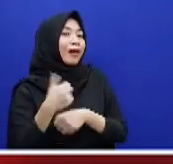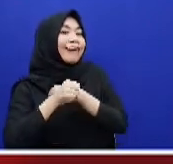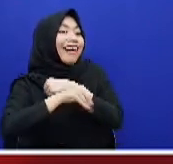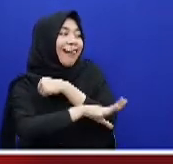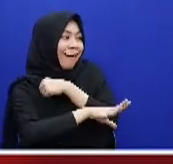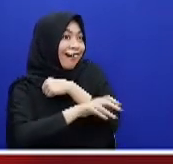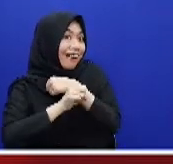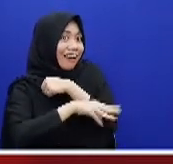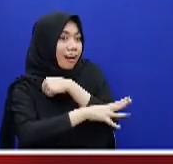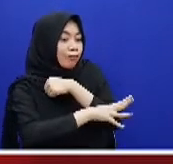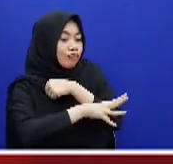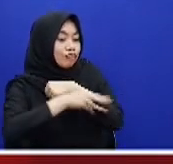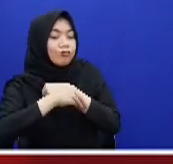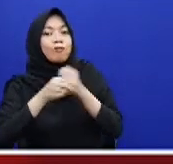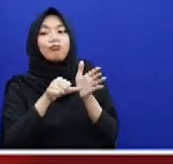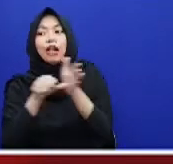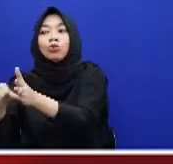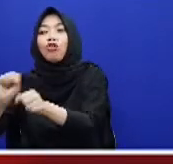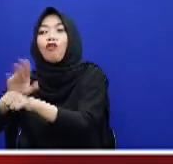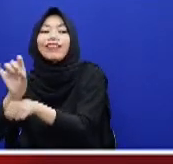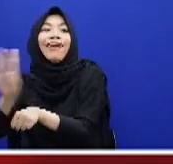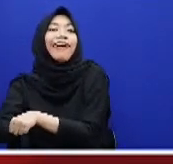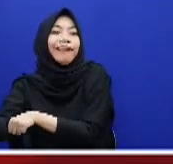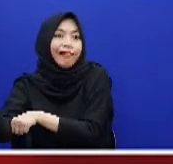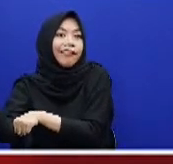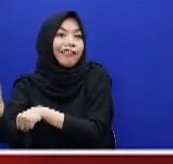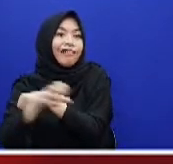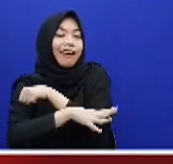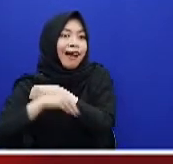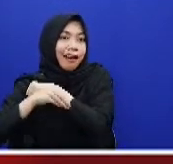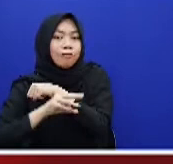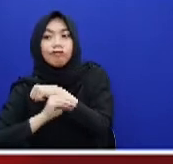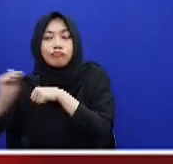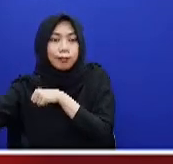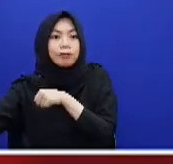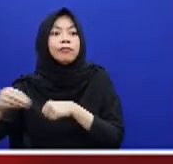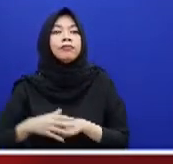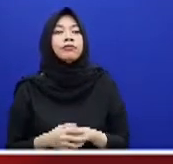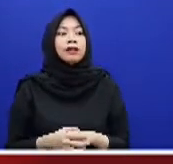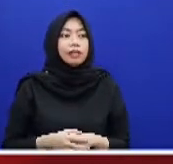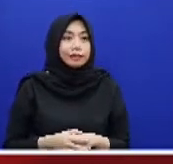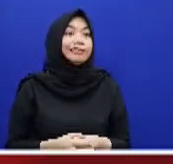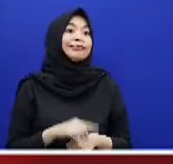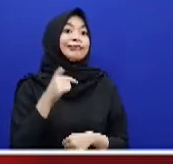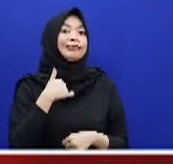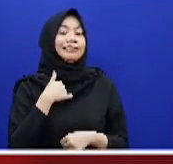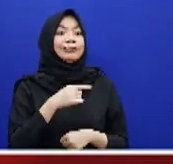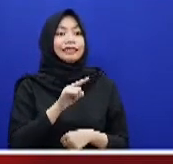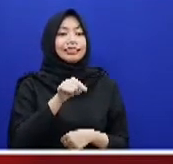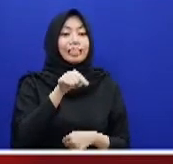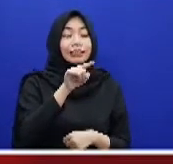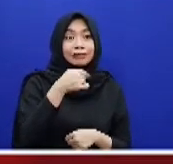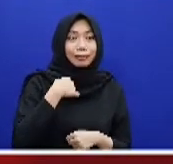satu syaratnya kalau masuk dalam list daftar 10 mandi nanti ketika mereka sudah sembuh bersedia menjadi pendonor plasma darah untuk